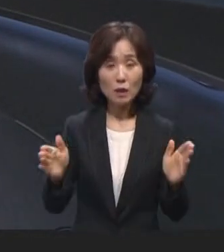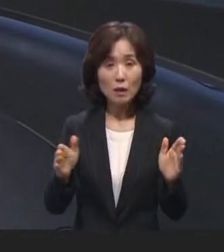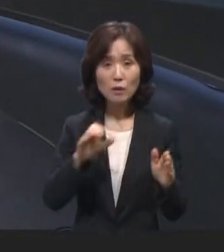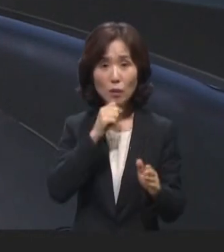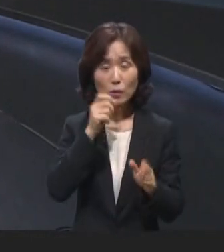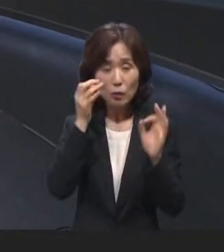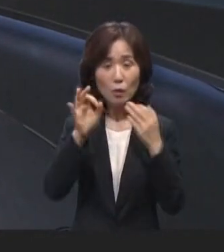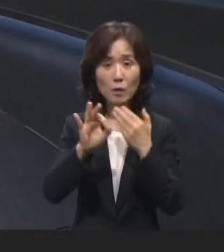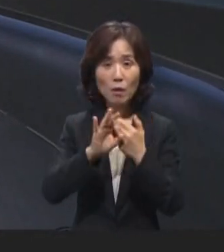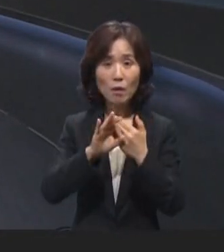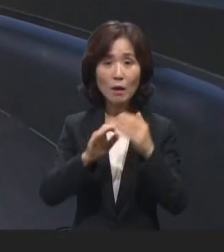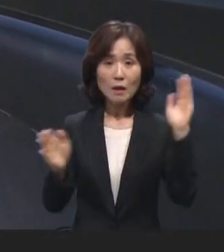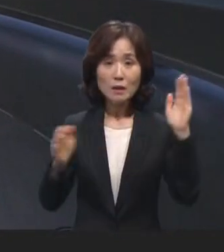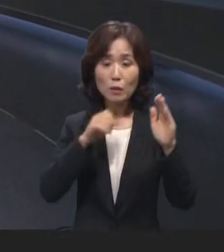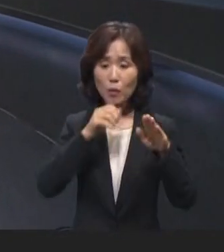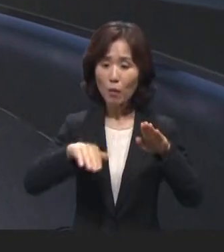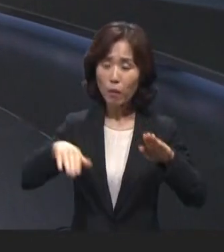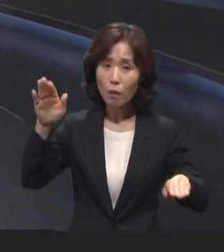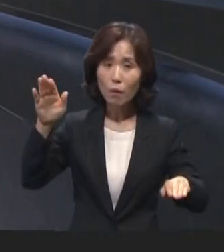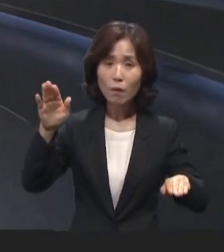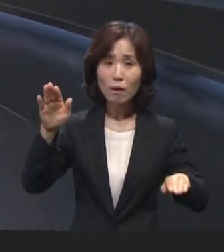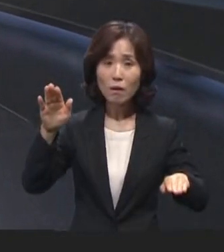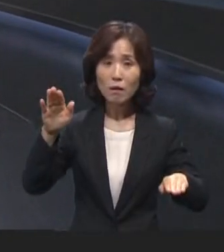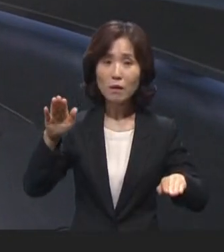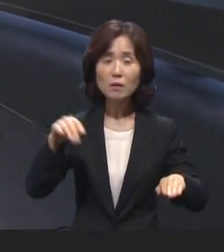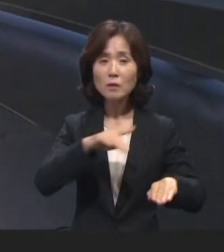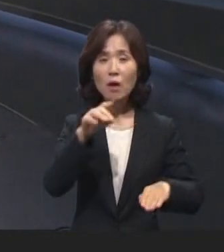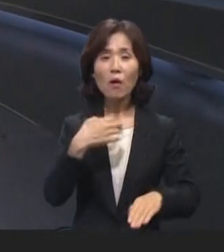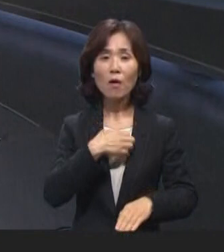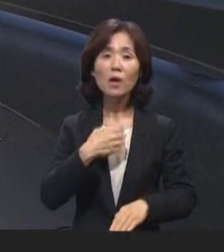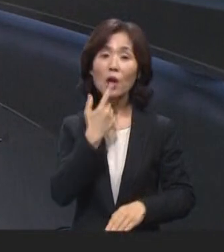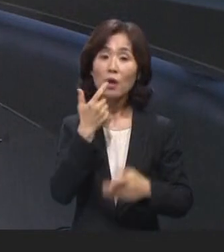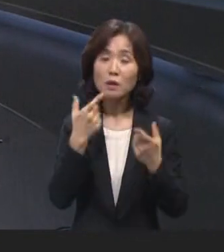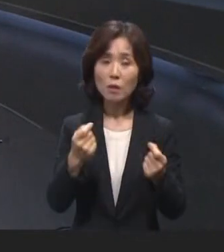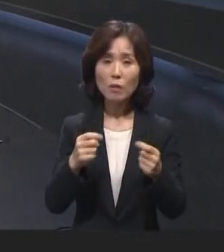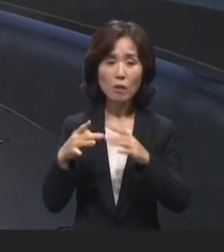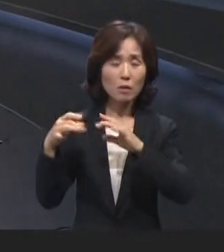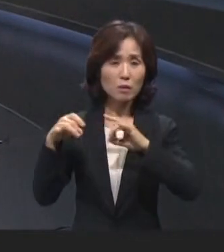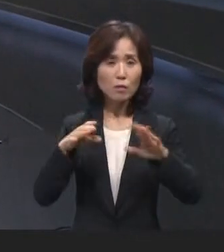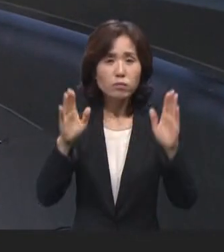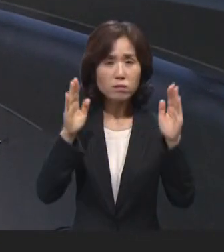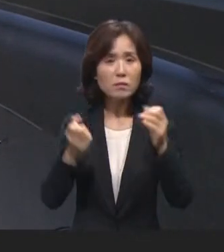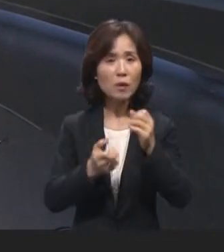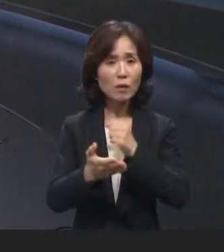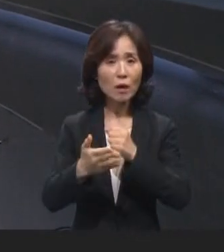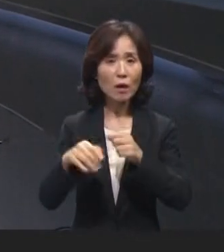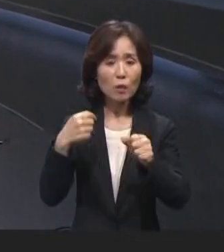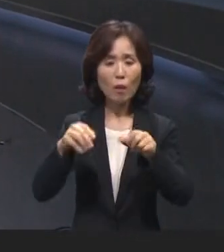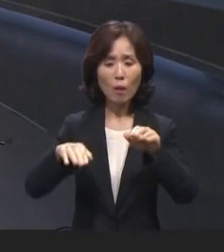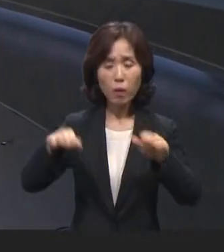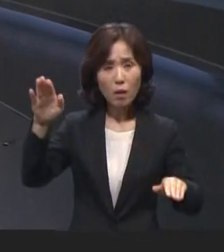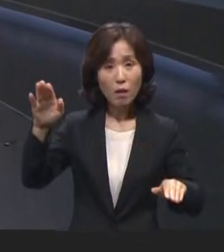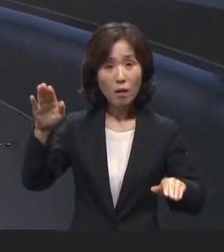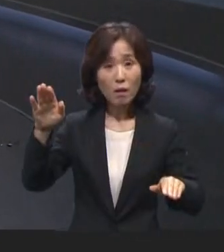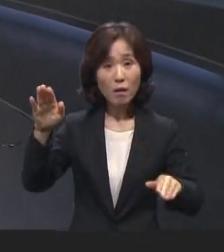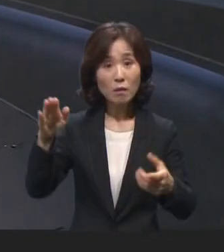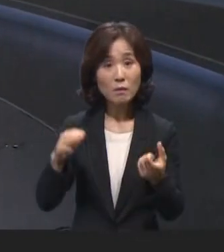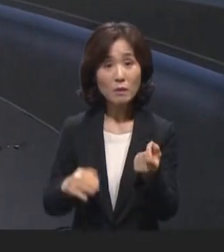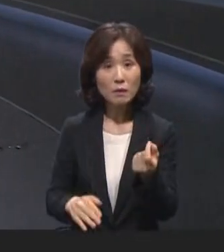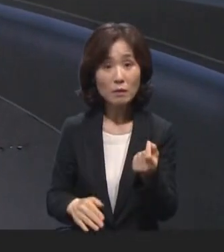격차가 많이 벌었다고 하는데 아무래도 우리가 우려했던 대로 본격 서브의 영향으로 인한 교육 격차가 벌어진 거라고 볼 수